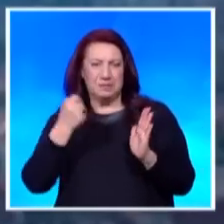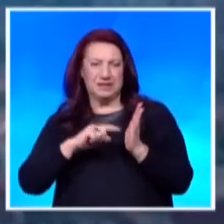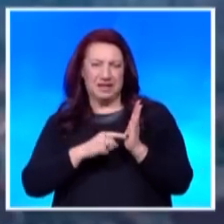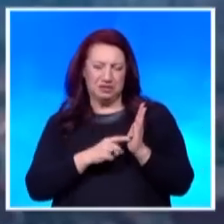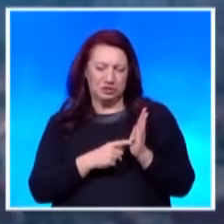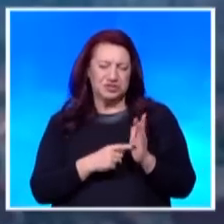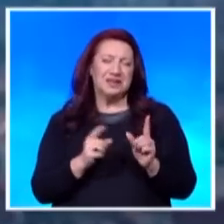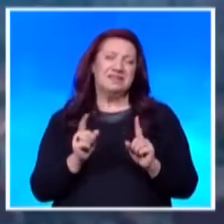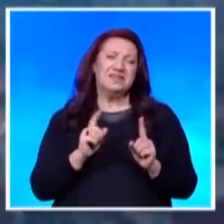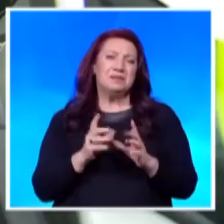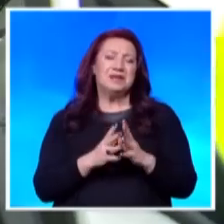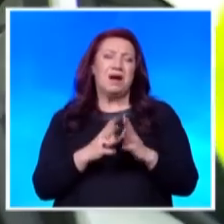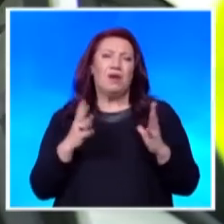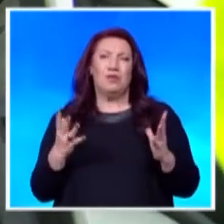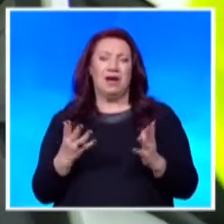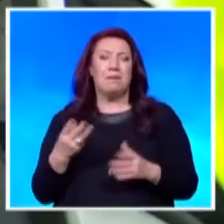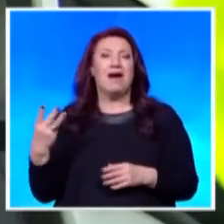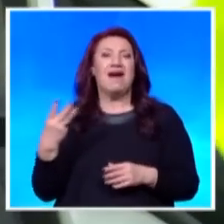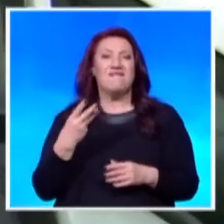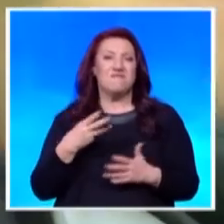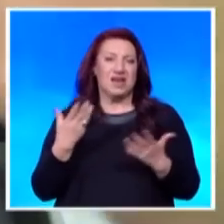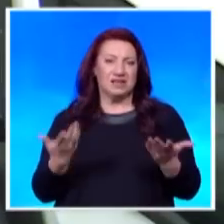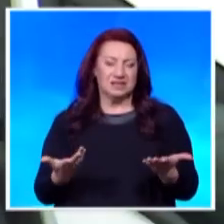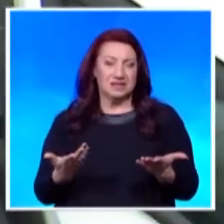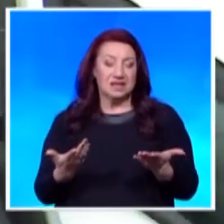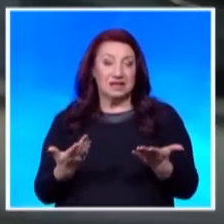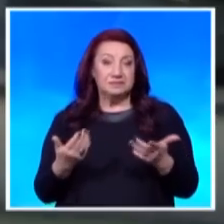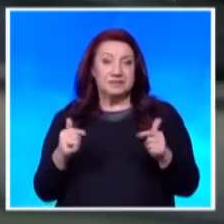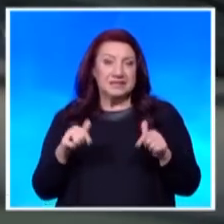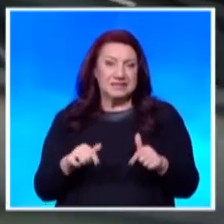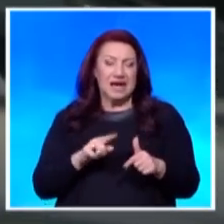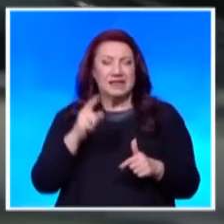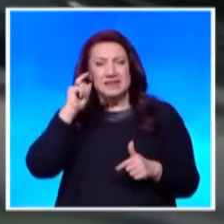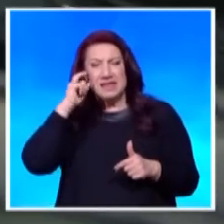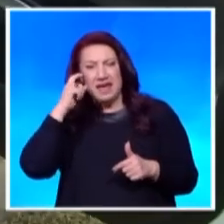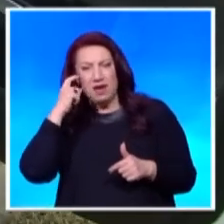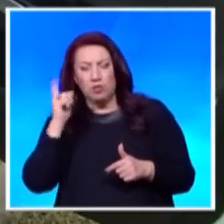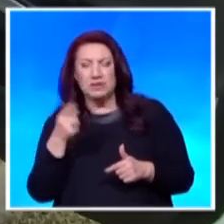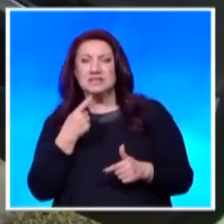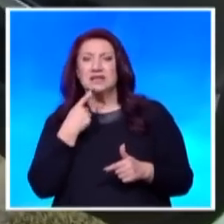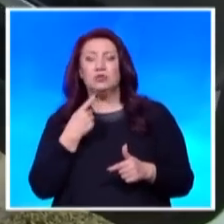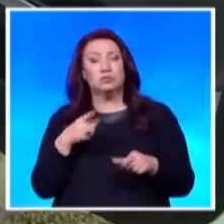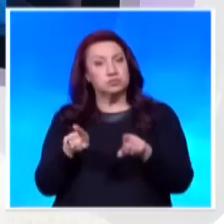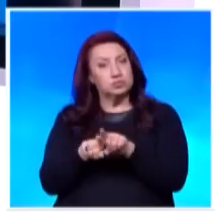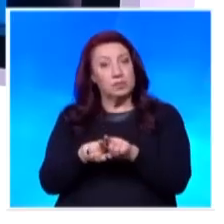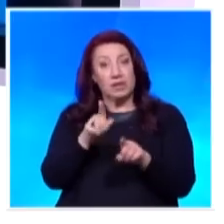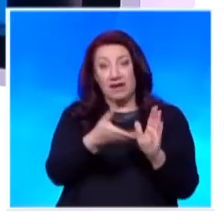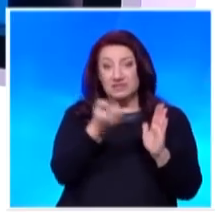всички очакваме, т.е. те рязко да намаляват. За сега не е обмислено синхронизиране на глобите с отнемане на точките.